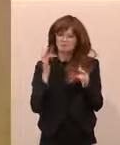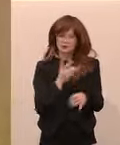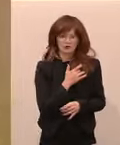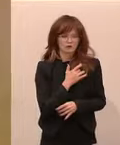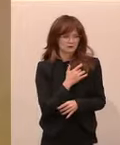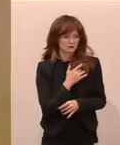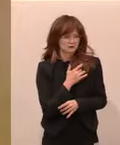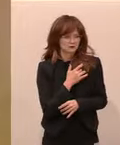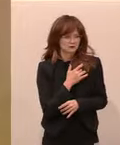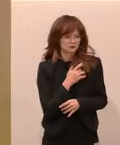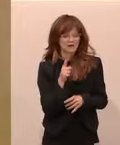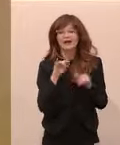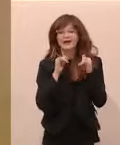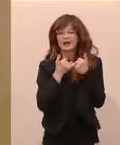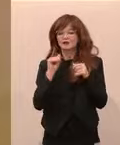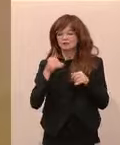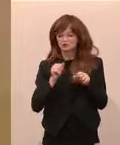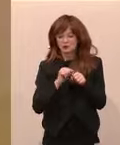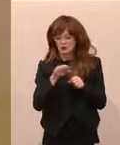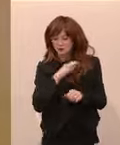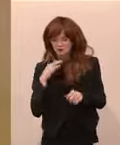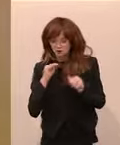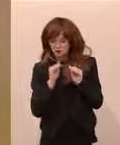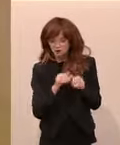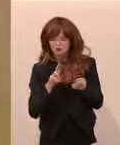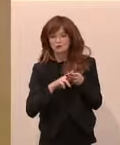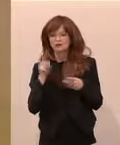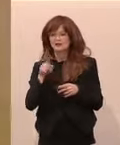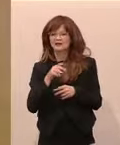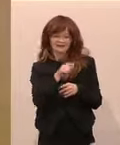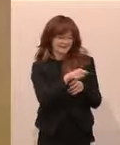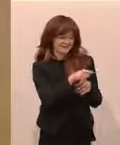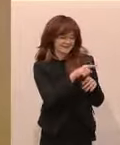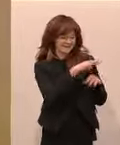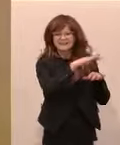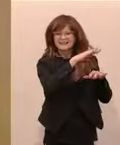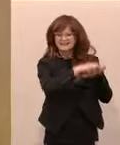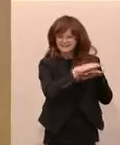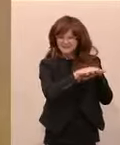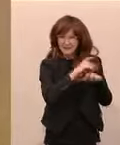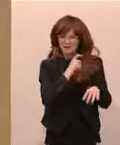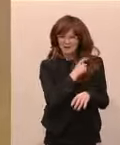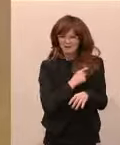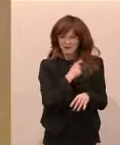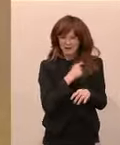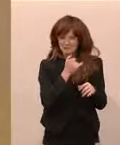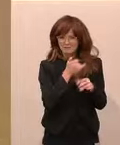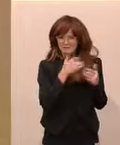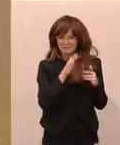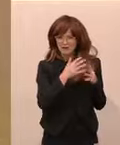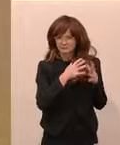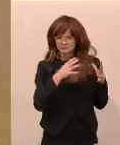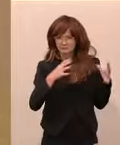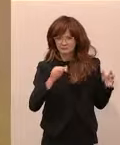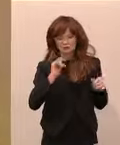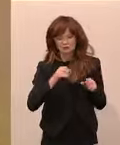zeigt, dass Cybercrime immer mehr zunimmt und dass sich auch die Polizei immer größeren Herausforderungen in diesem Bereich stellen